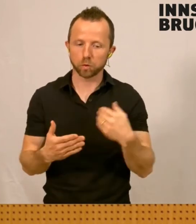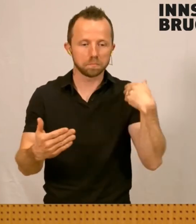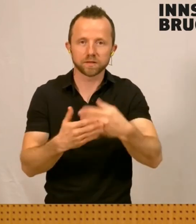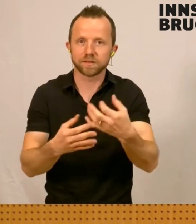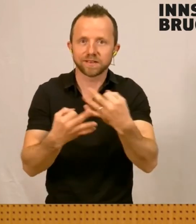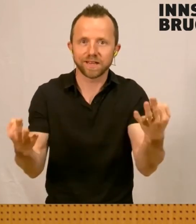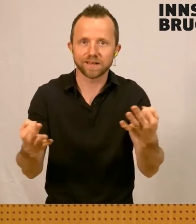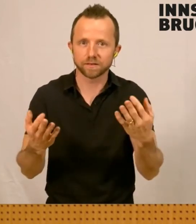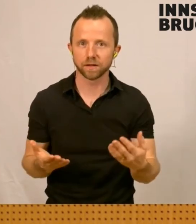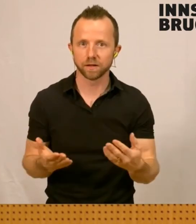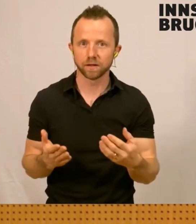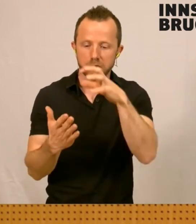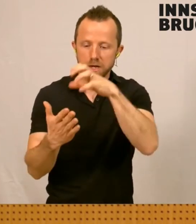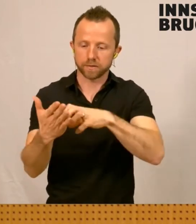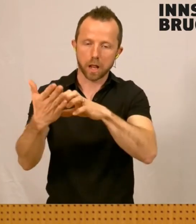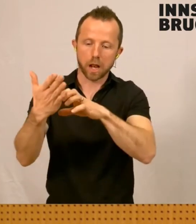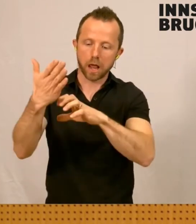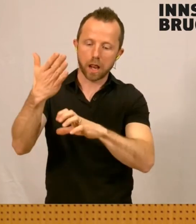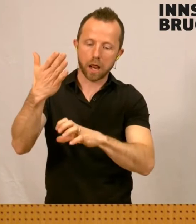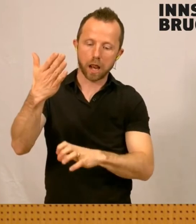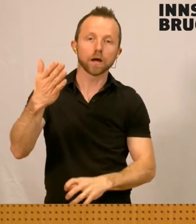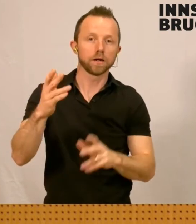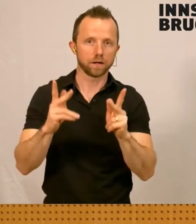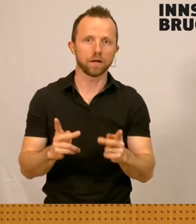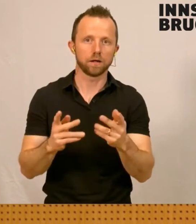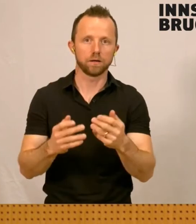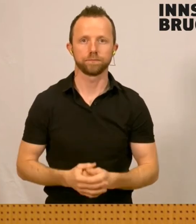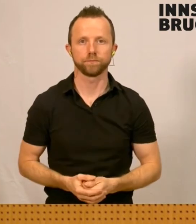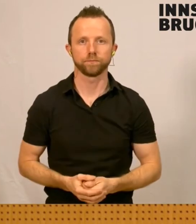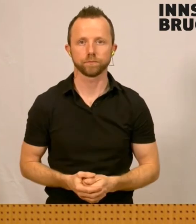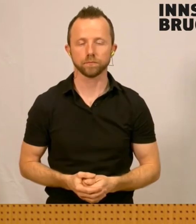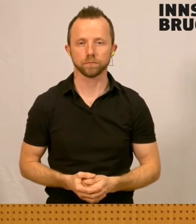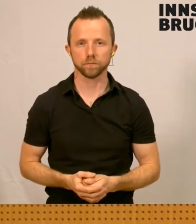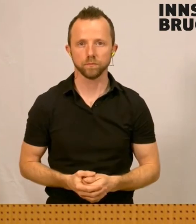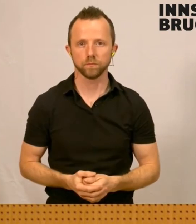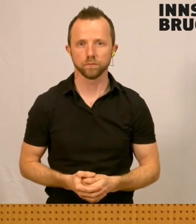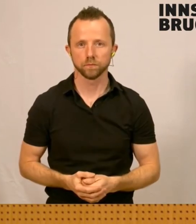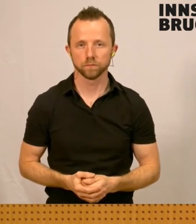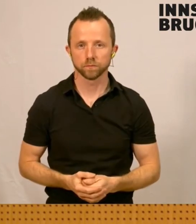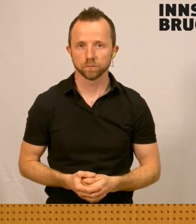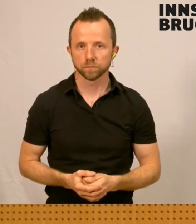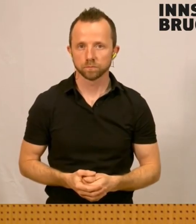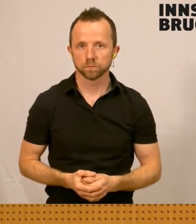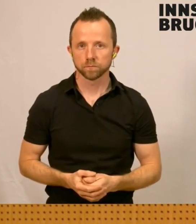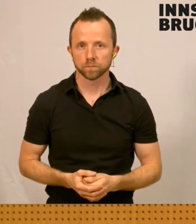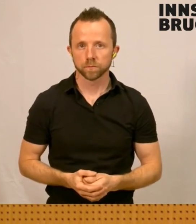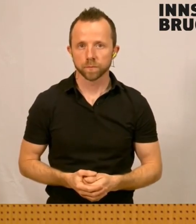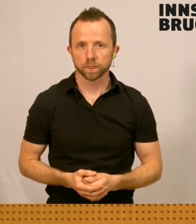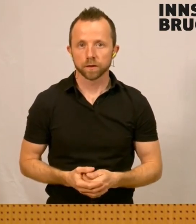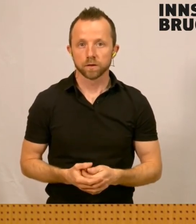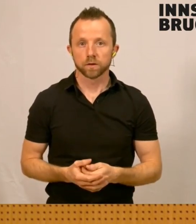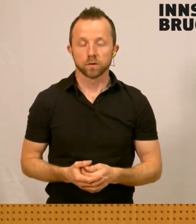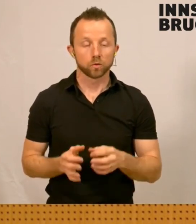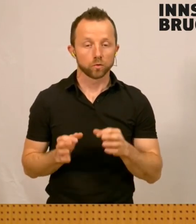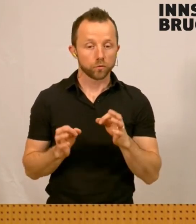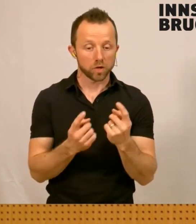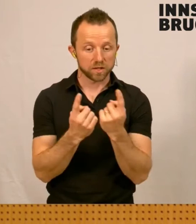die Liste ließe sich beliebig noch lange fortsetzen. Dafür gibt es unzählig